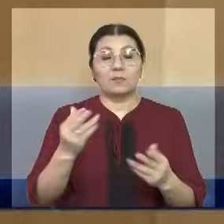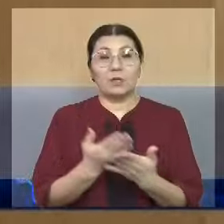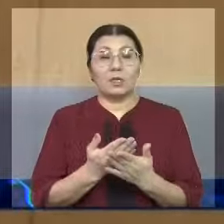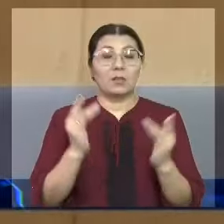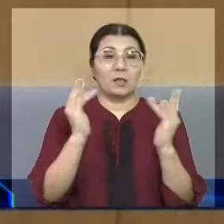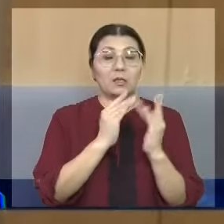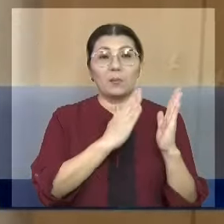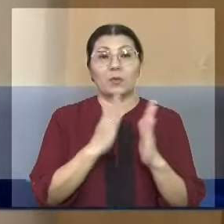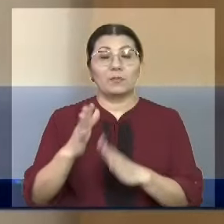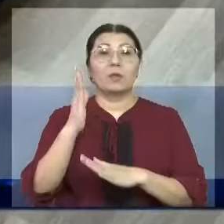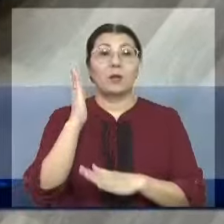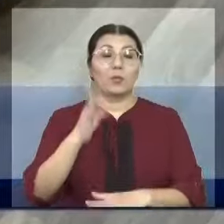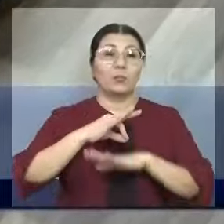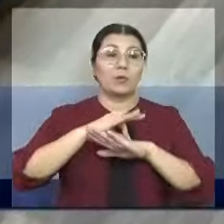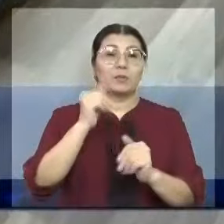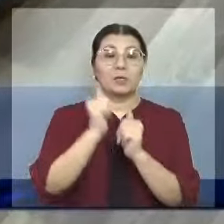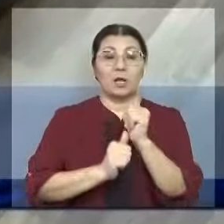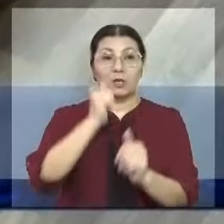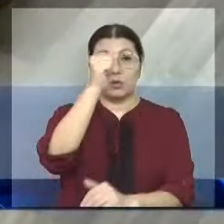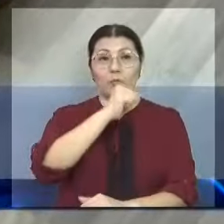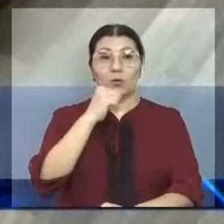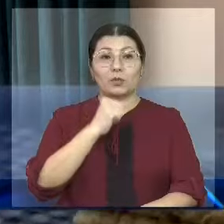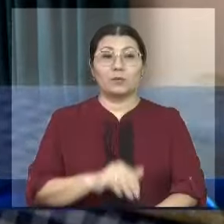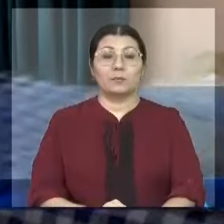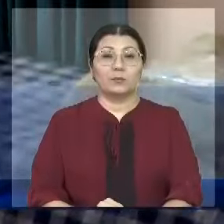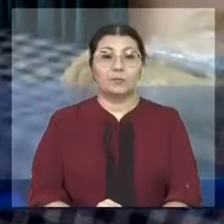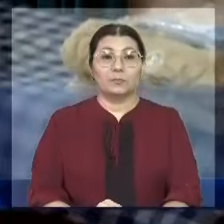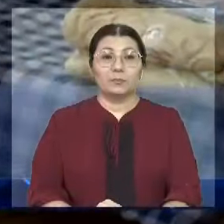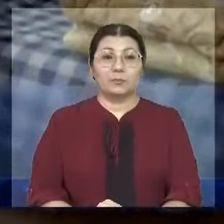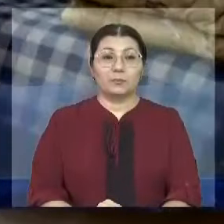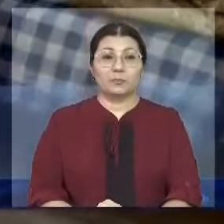общежития будет проводиться ежегодно Шан Шелков азама саханов телеканал акту